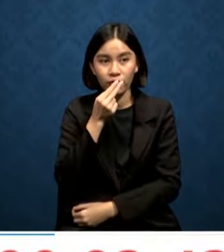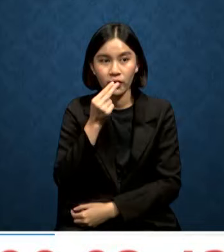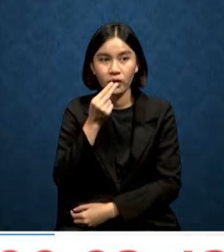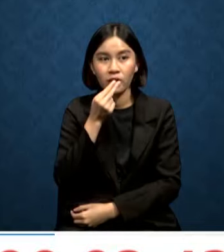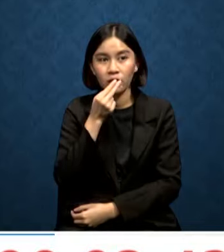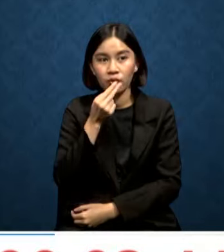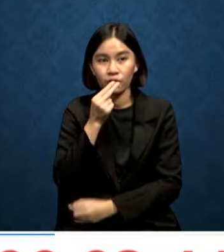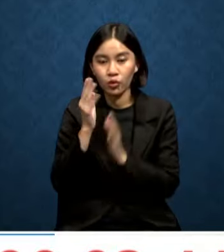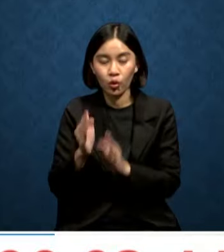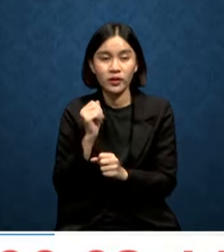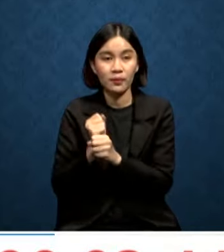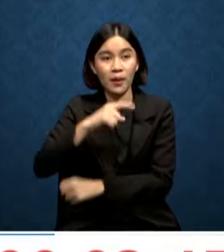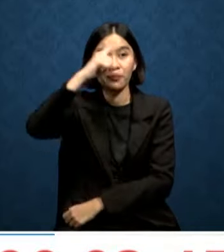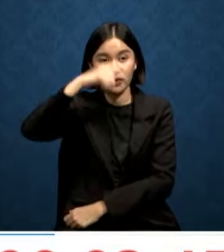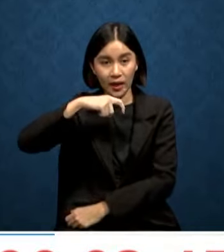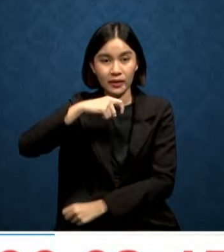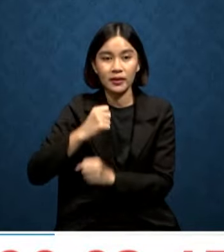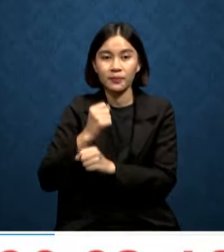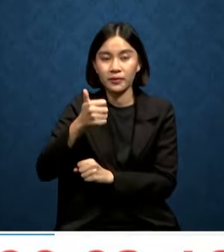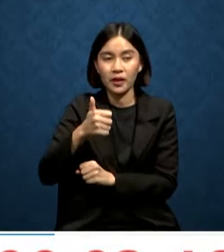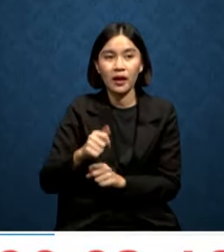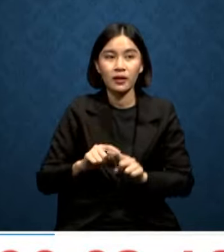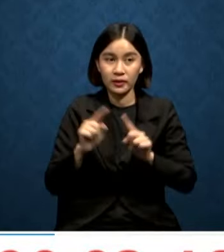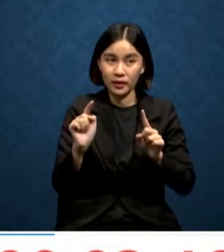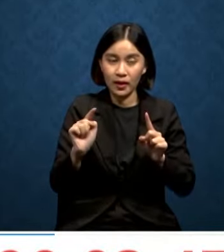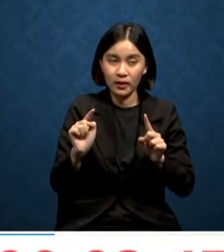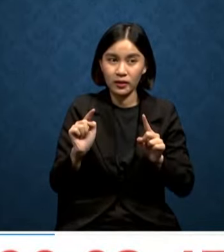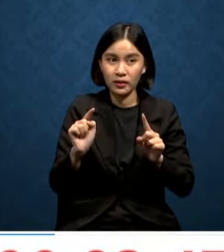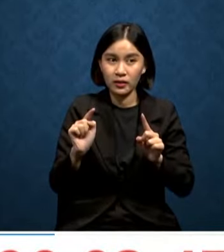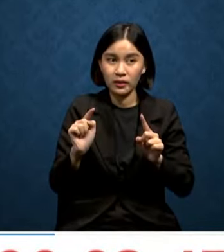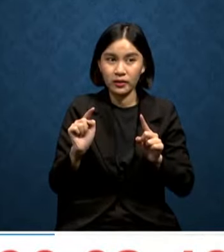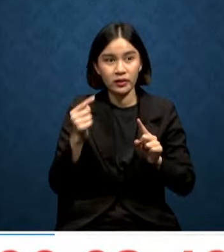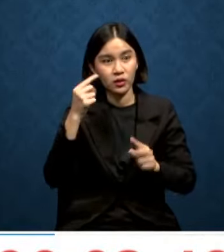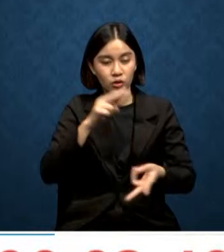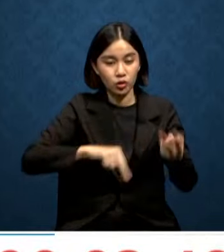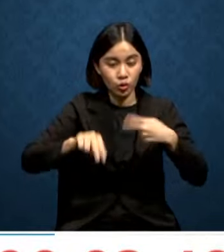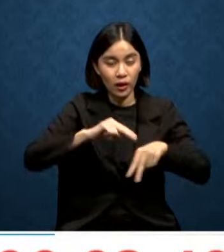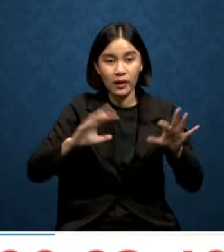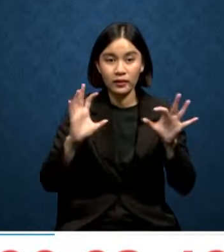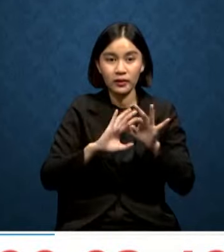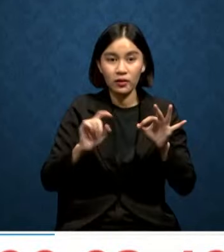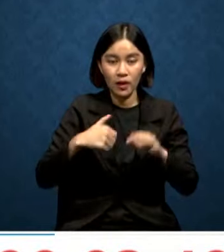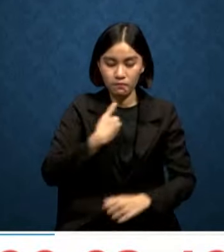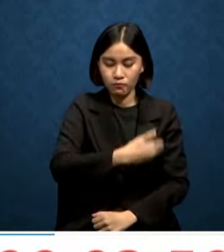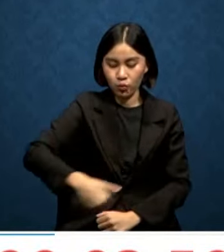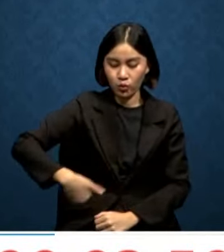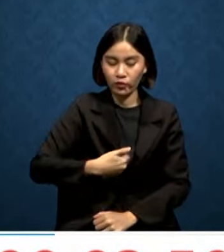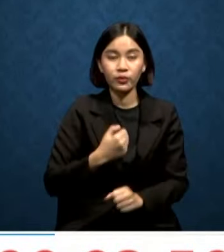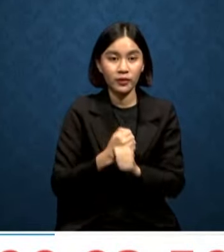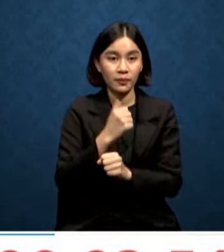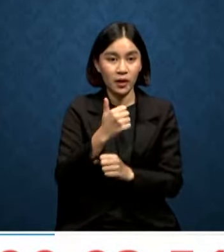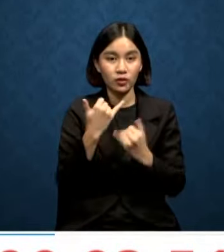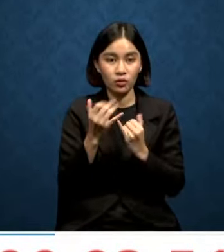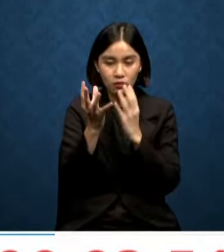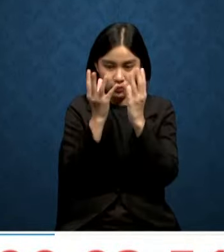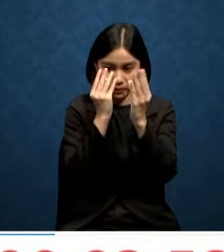จากผู้ผลิตของไทยได้นะครับในขณะเดียวกันก็ค่อนข้างควบคุมในเรื่องของสุขภาพได้พอสมควรอันนี้กำลังศึก